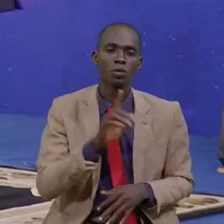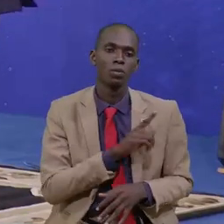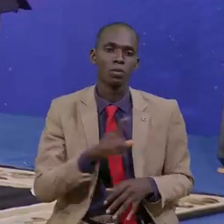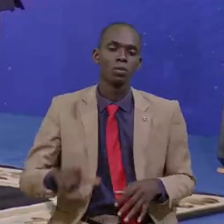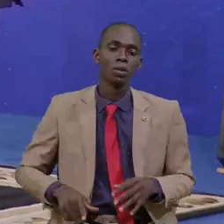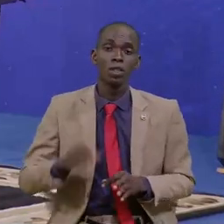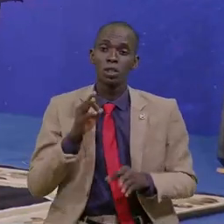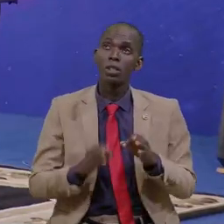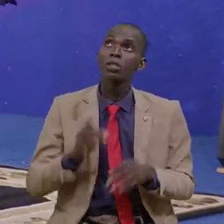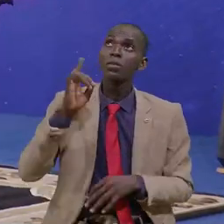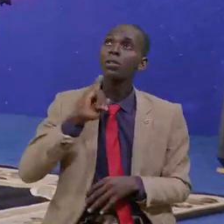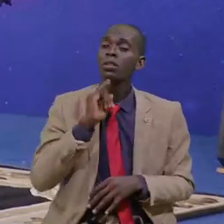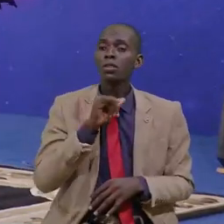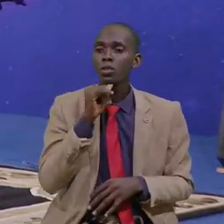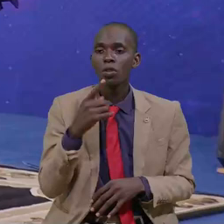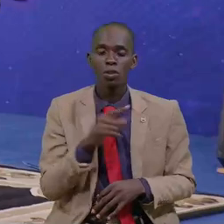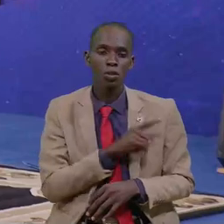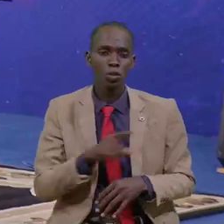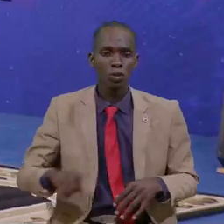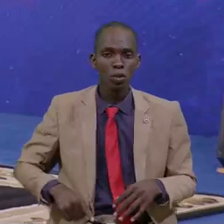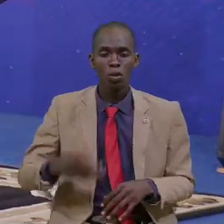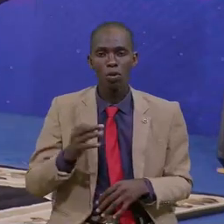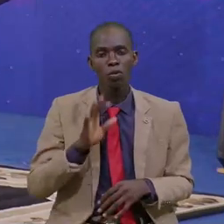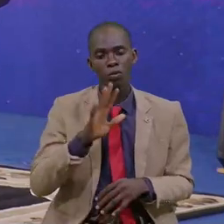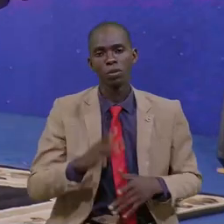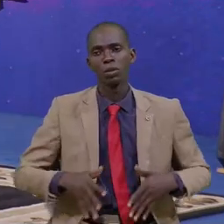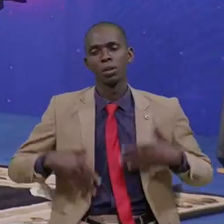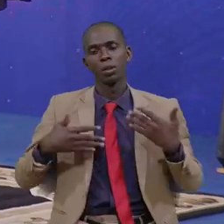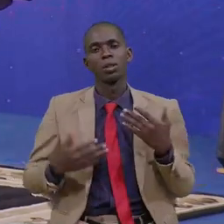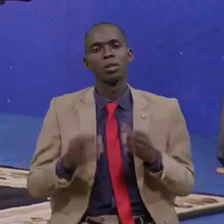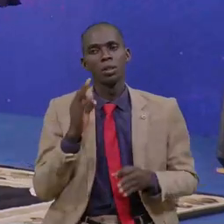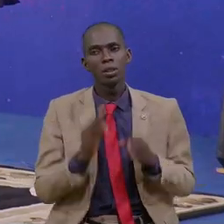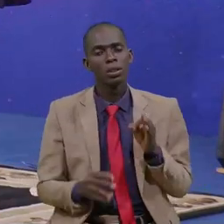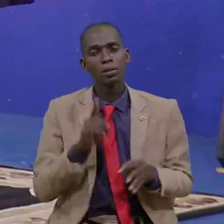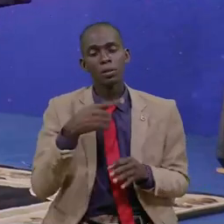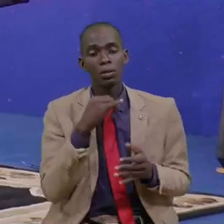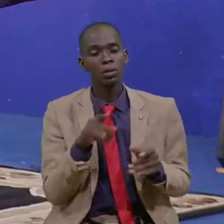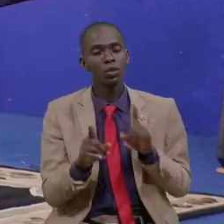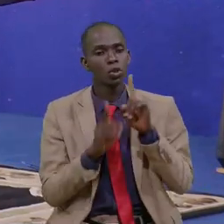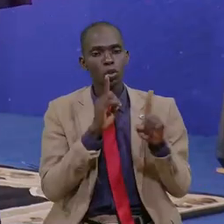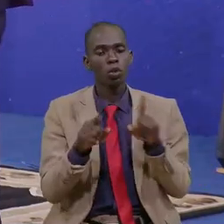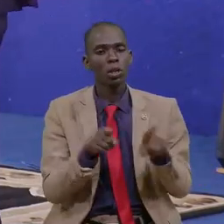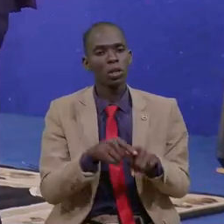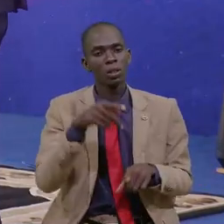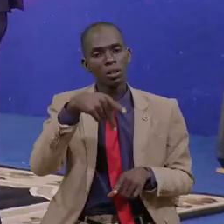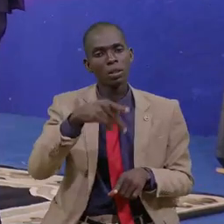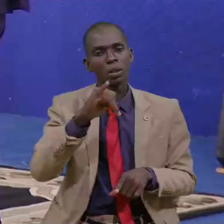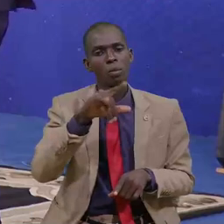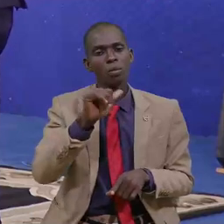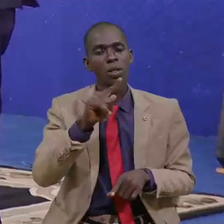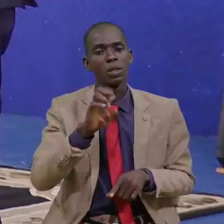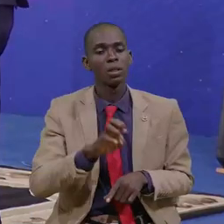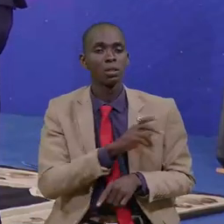S'il n'est pas le Seigneur de tes plans. Si tu dis, comme Pilate, ce qui est écrit a été écrit. Ce que